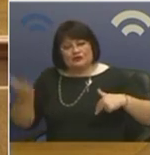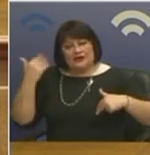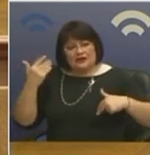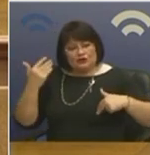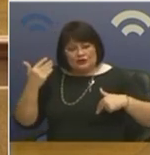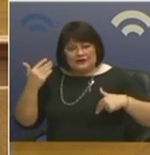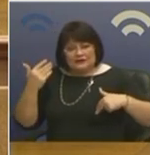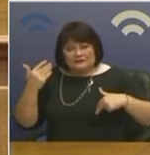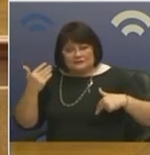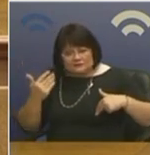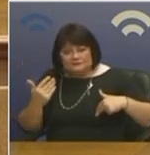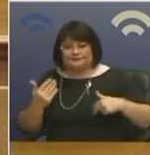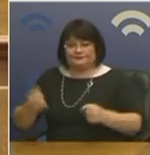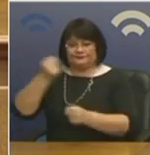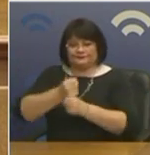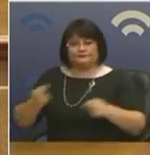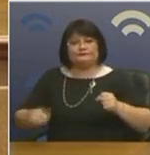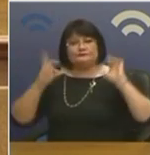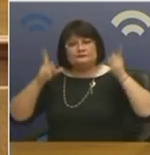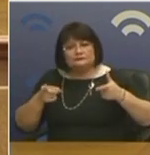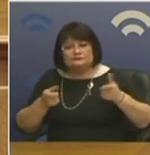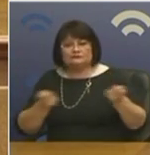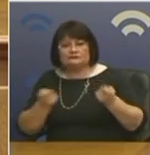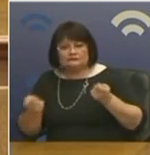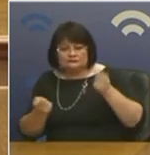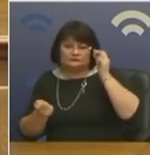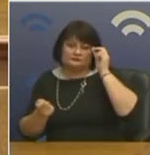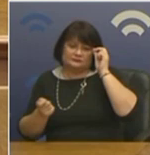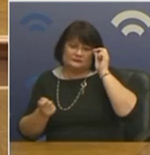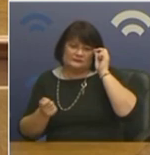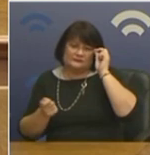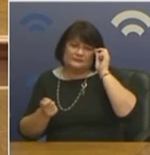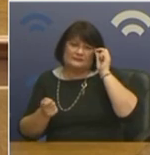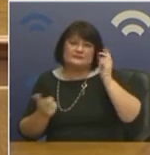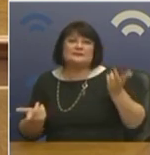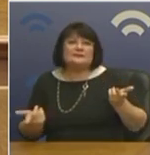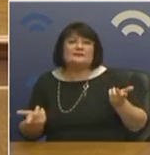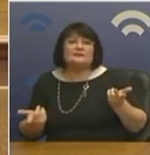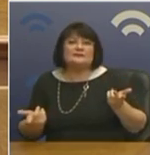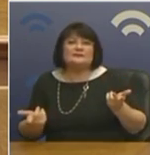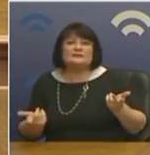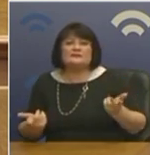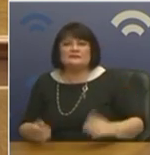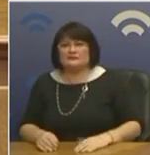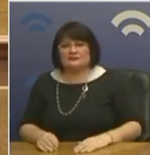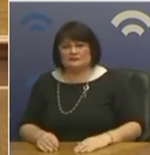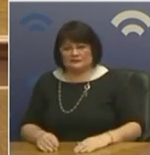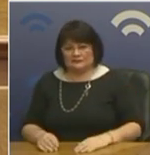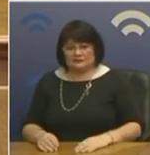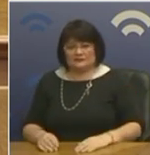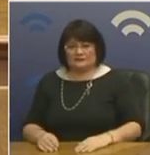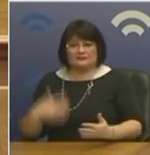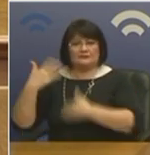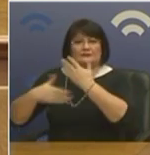το που κυβερνάει μια δεξιά παράταξη, όσο λέγεστε δεξιά, εν πάση περιπτώσει, ελαφροδεξιή κατά την άποψή μου είστε, αλλά είχατε και 15-20 συλλαλητήρια και